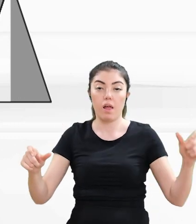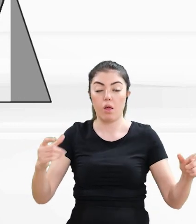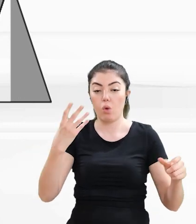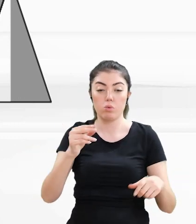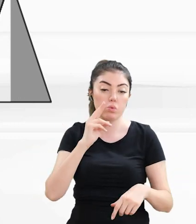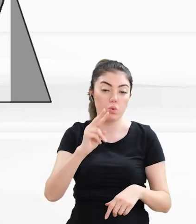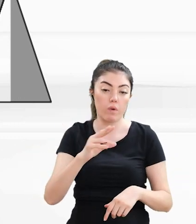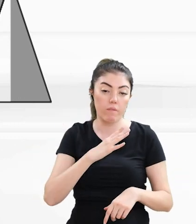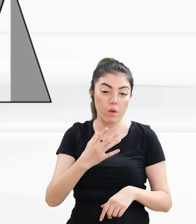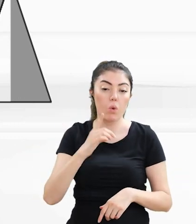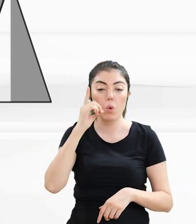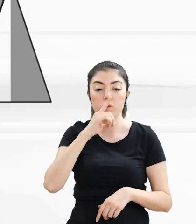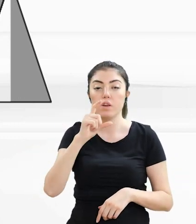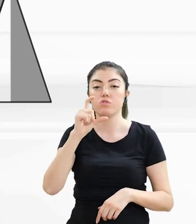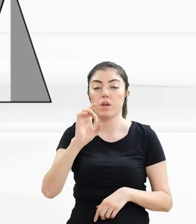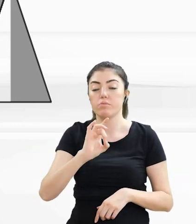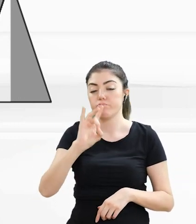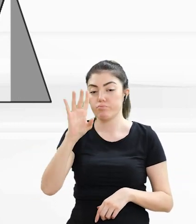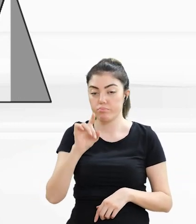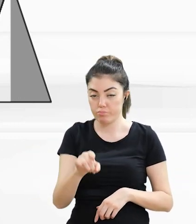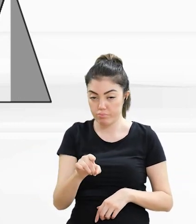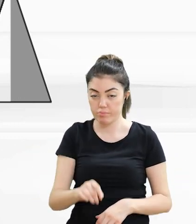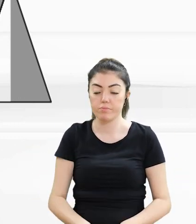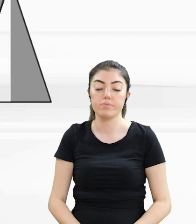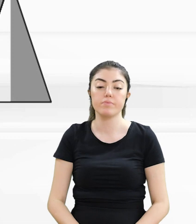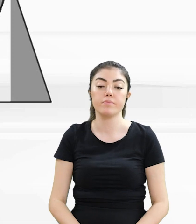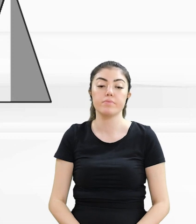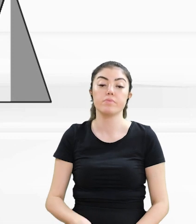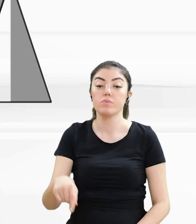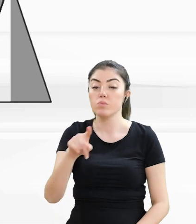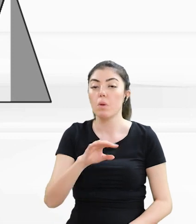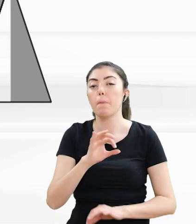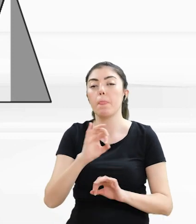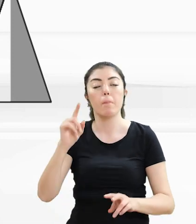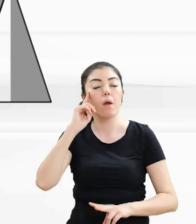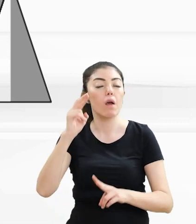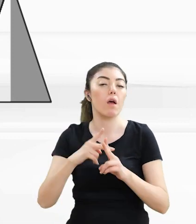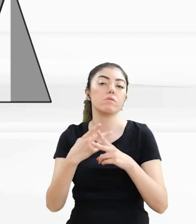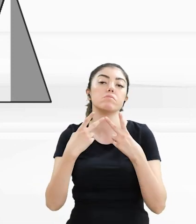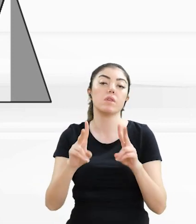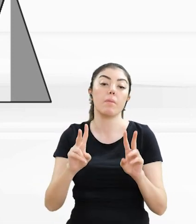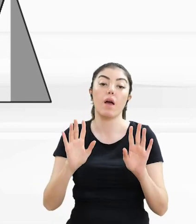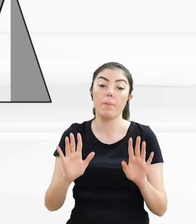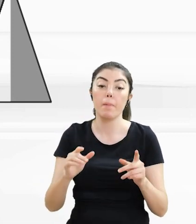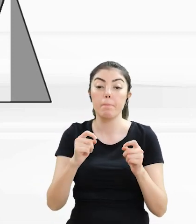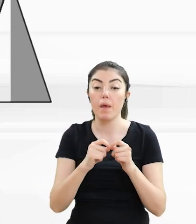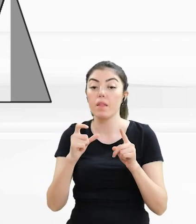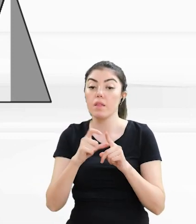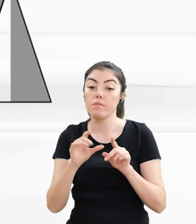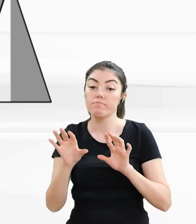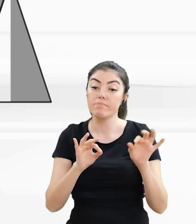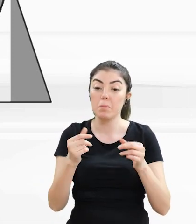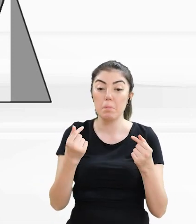üçgenlerin şu şekilde olduğunu görüyoruz aynı c seçeneğindeki gibi bu da oluyor Bunları direkt hayal edebiliyorum görebiliriz ancak